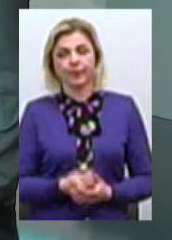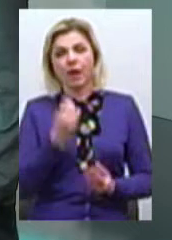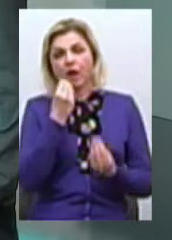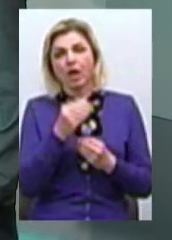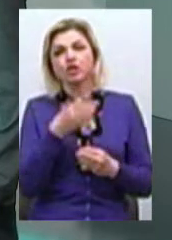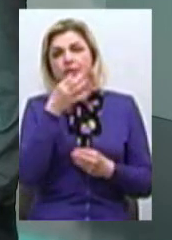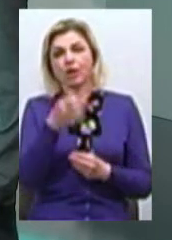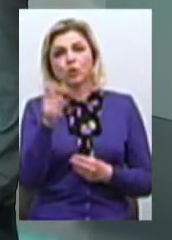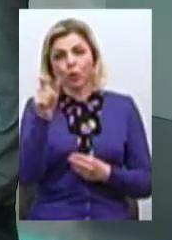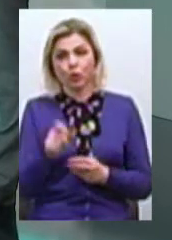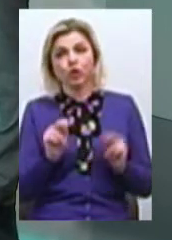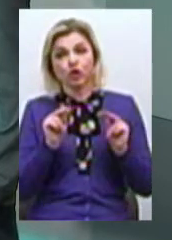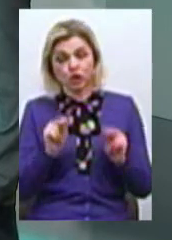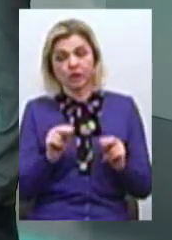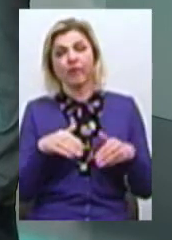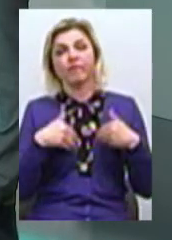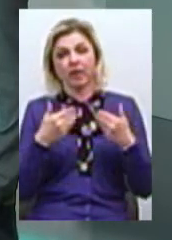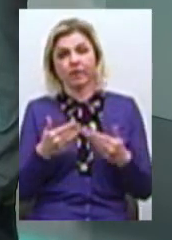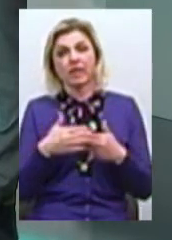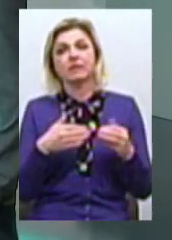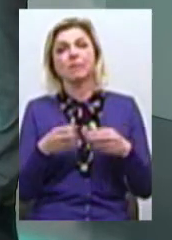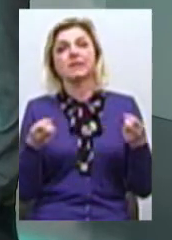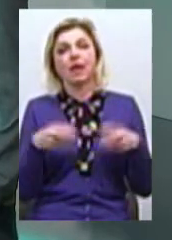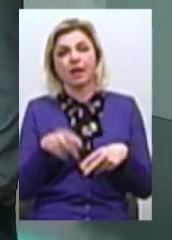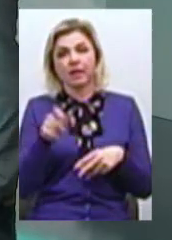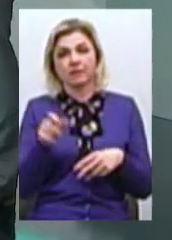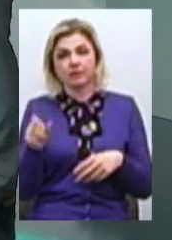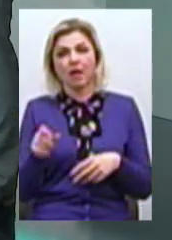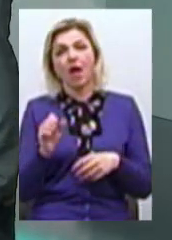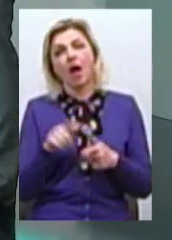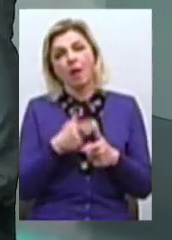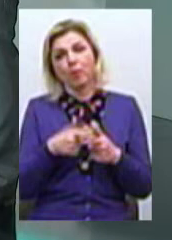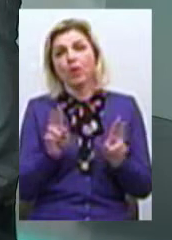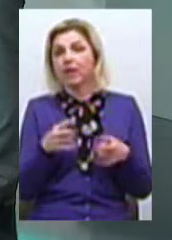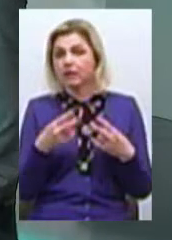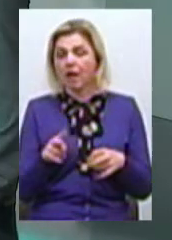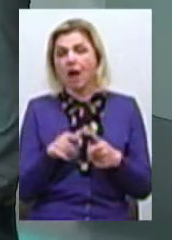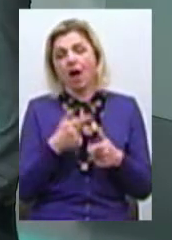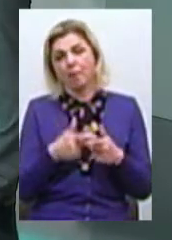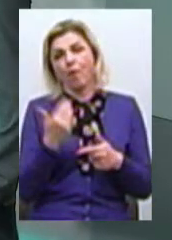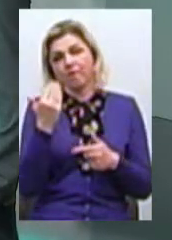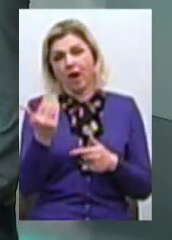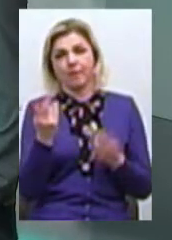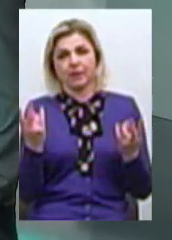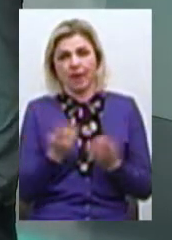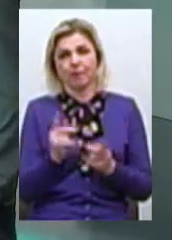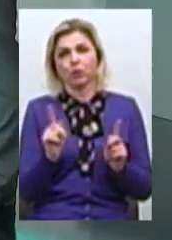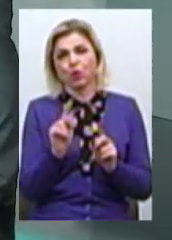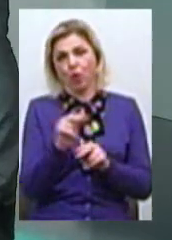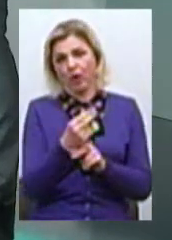сказати людині чесно і відверто, спеціалісти кажуть, що або не треба, або вам треба оце коригувати,